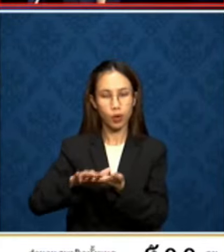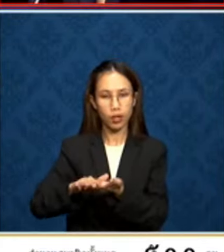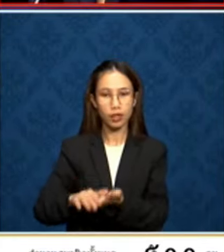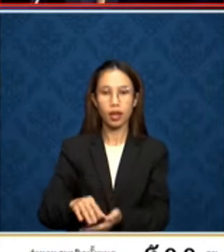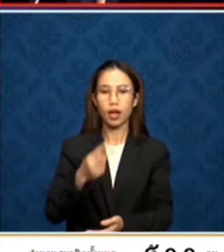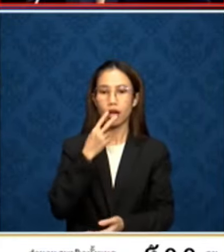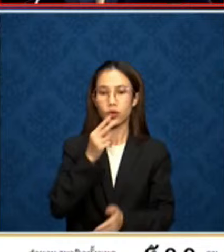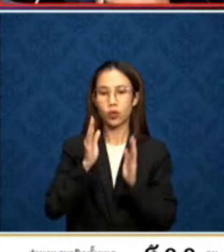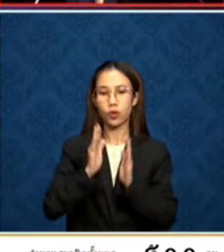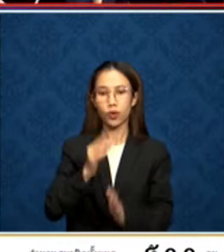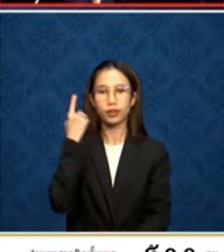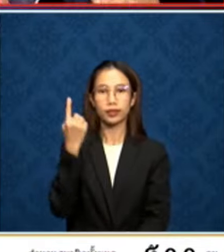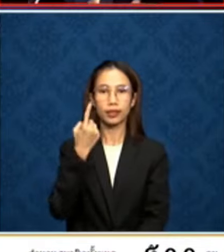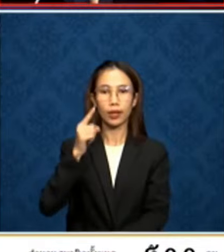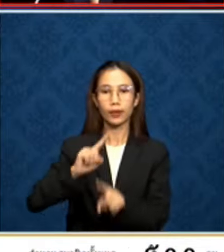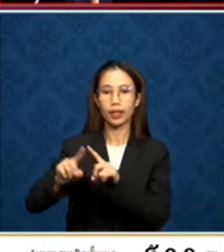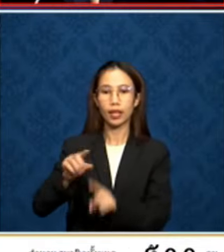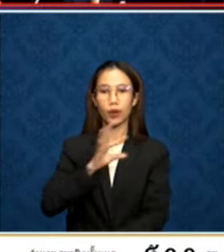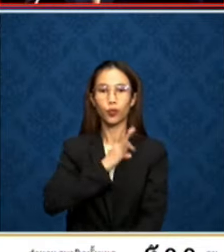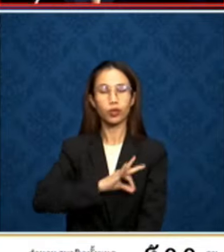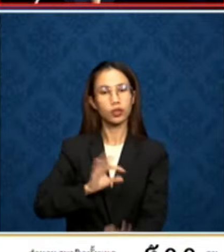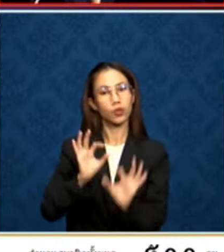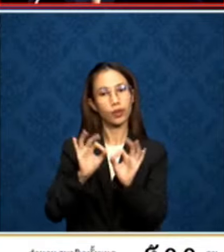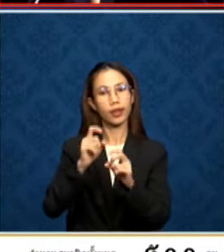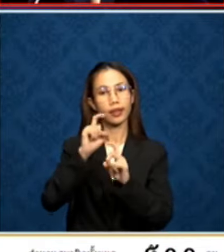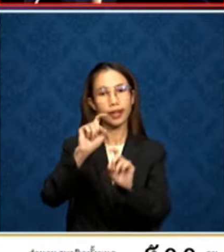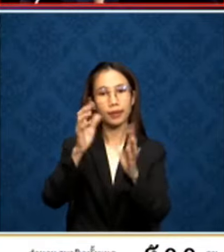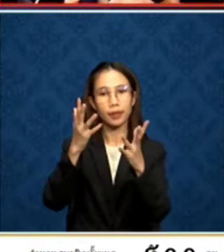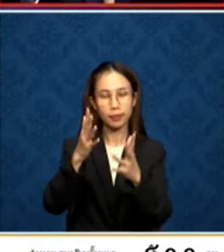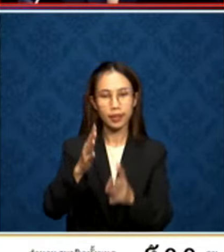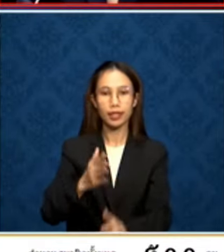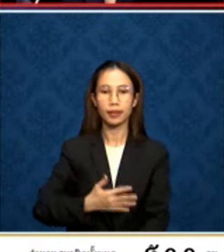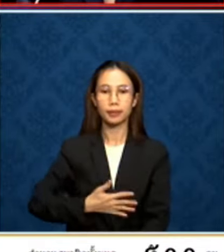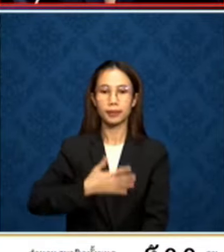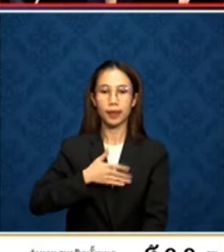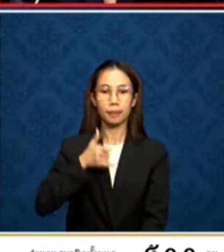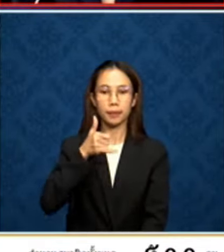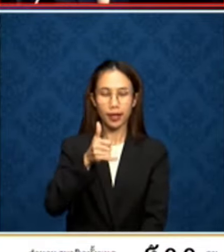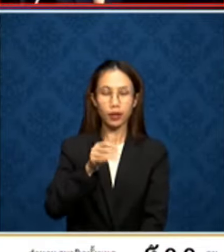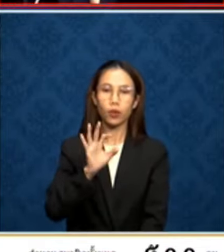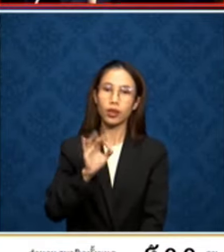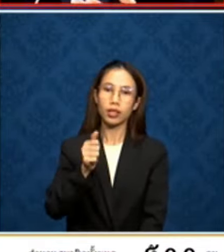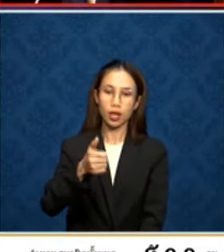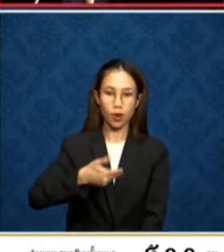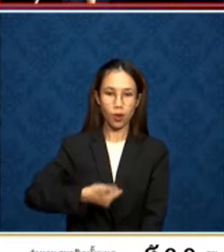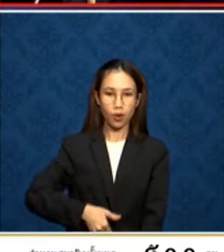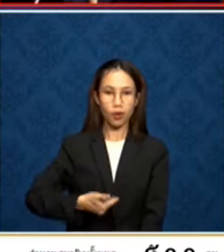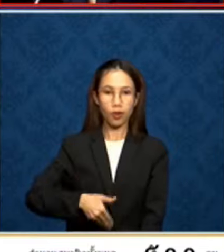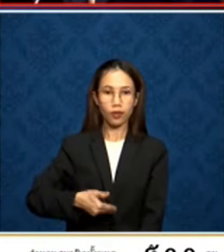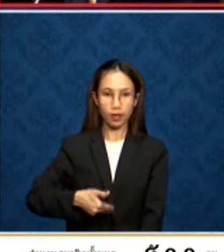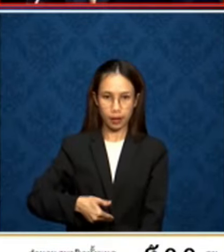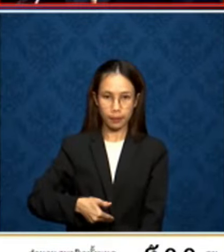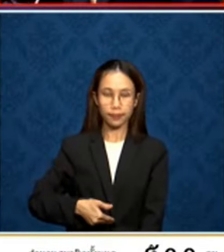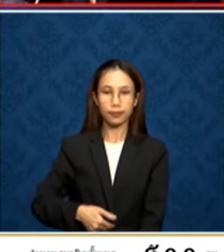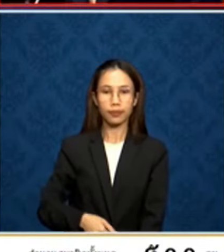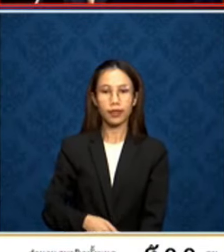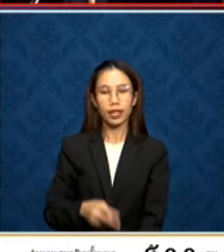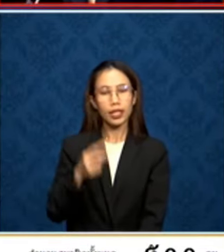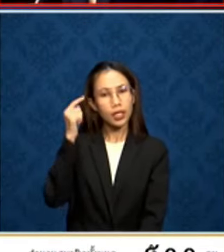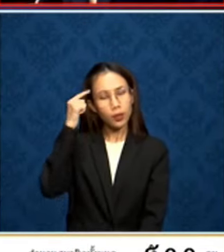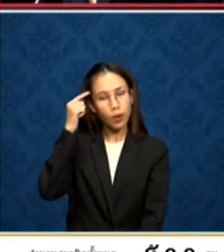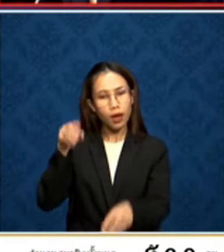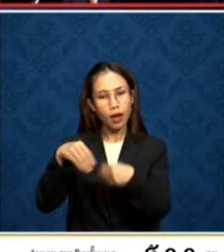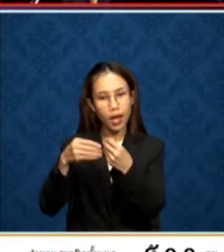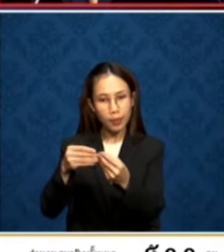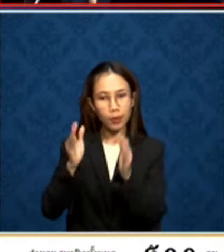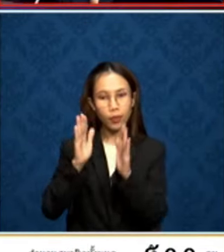ภัยให้นักท่องเที่ยวได้ประทับใจจากสถานที่ที่เขาได้ไปเยือนห้องน้ำเนี่ยก็ถือว่ามีเสน่ห์สามารถที่จะดึงดูดนัก